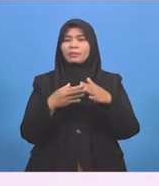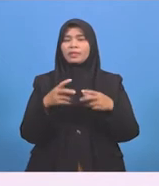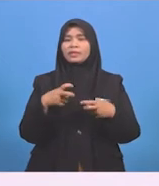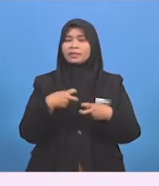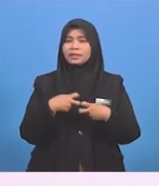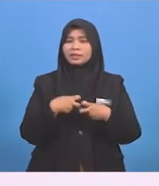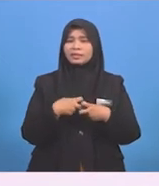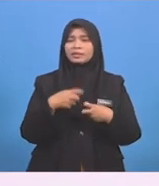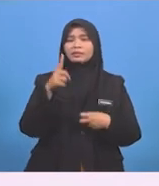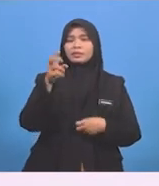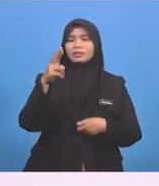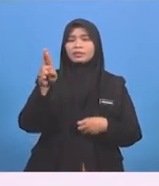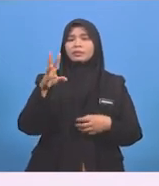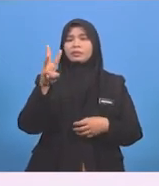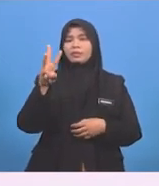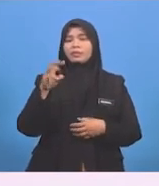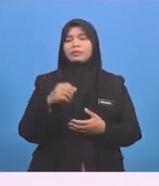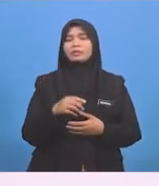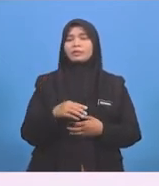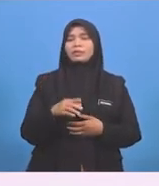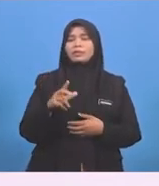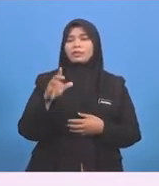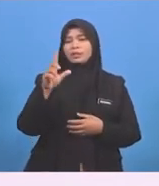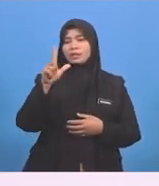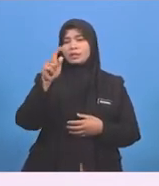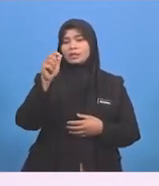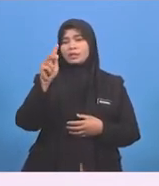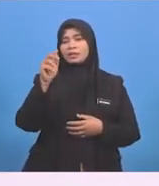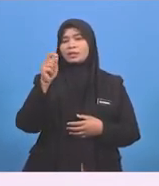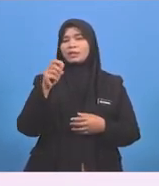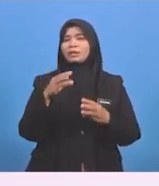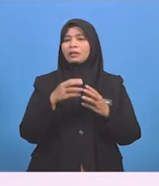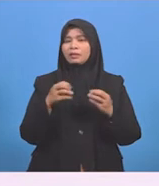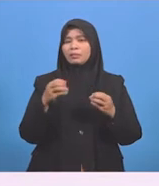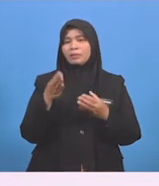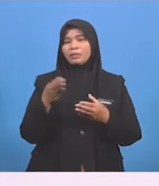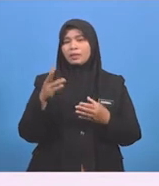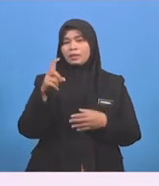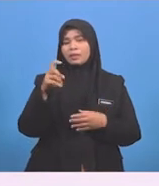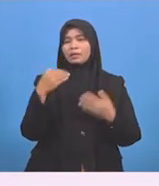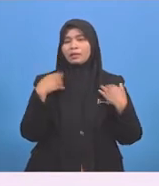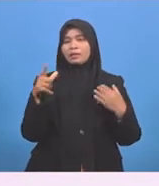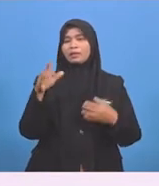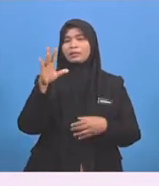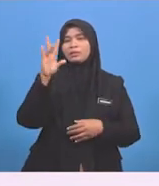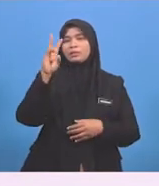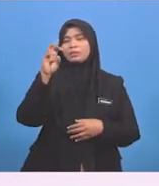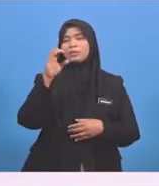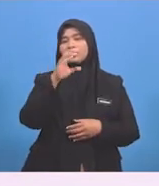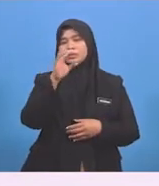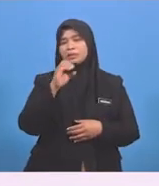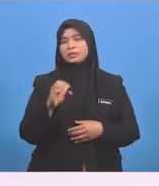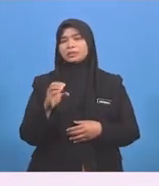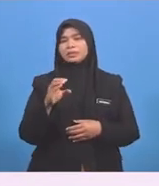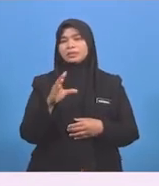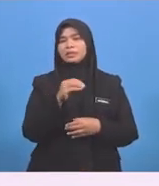elektrik 1000 watt. Takat lebur bahan X adalah 70 darjah Celsius dan